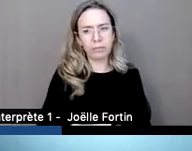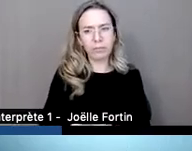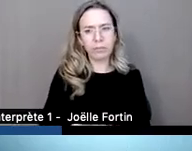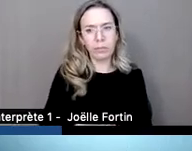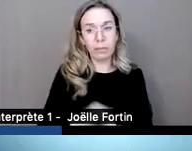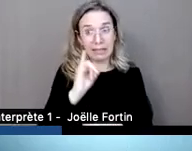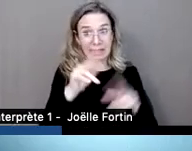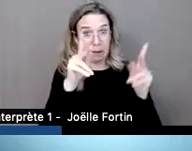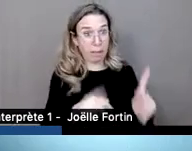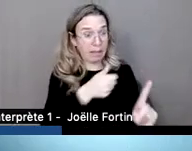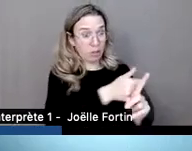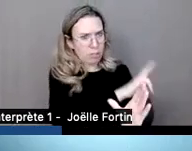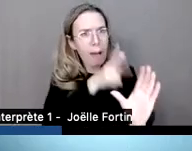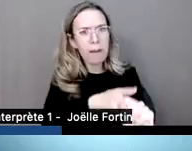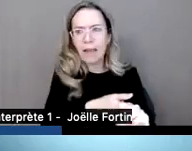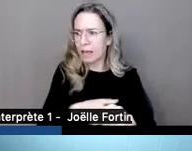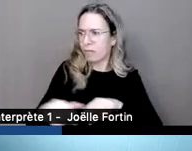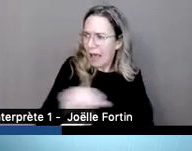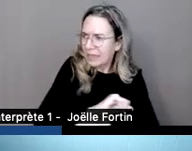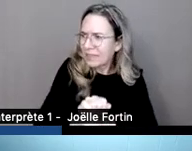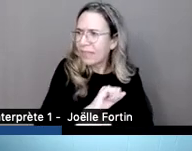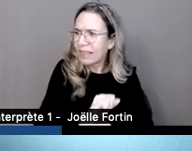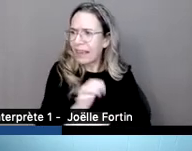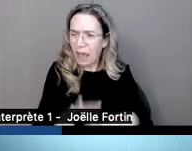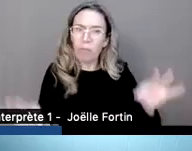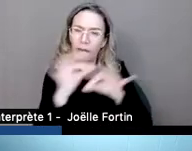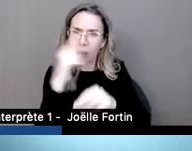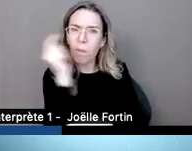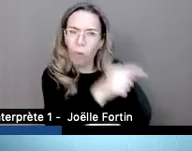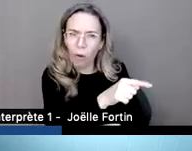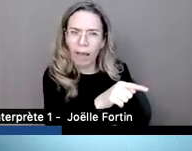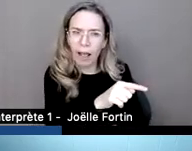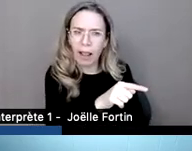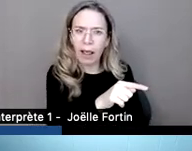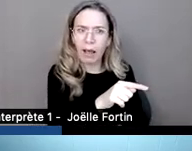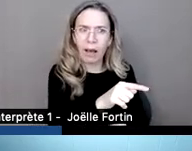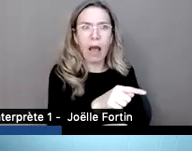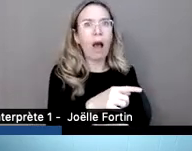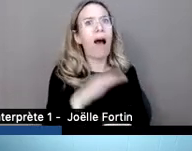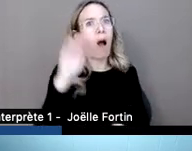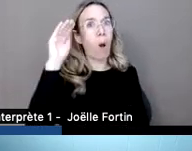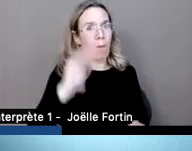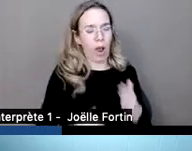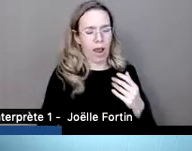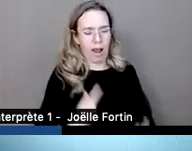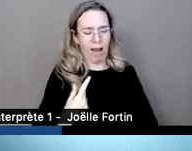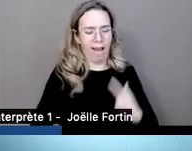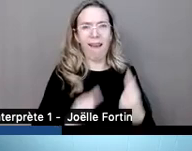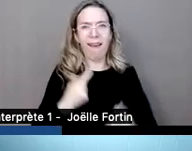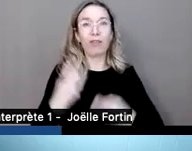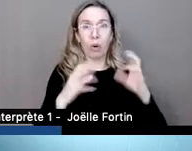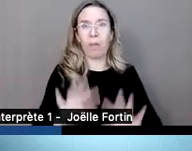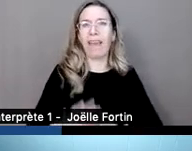est engagée dans des activités porteuses de sens, moins sont présents des troubles réactionnels.